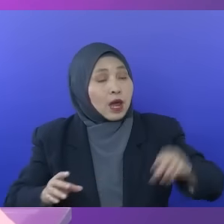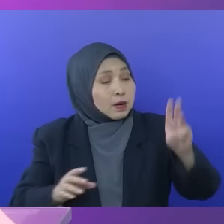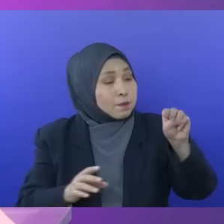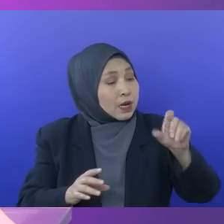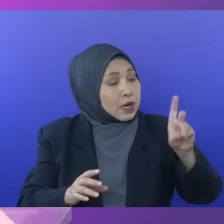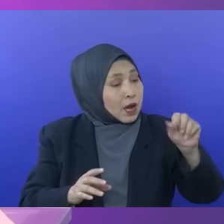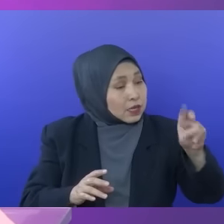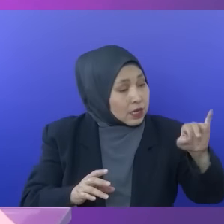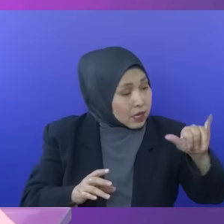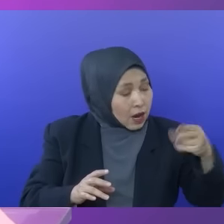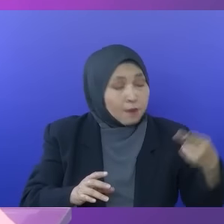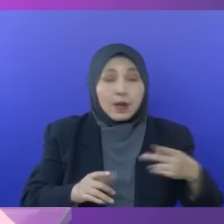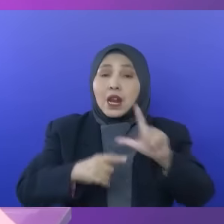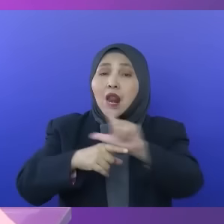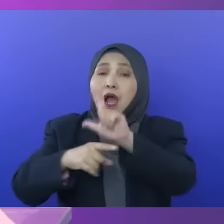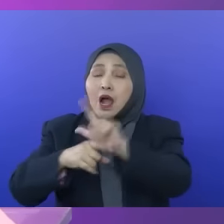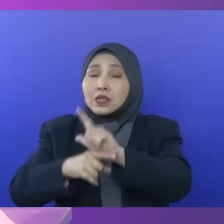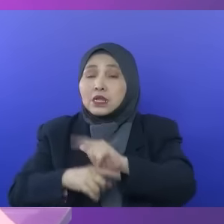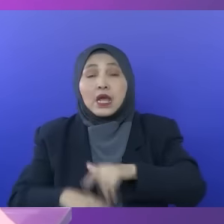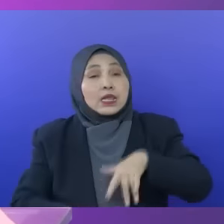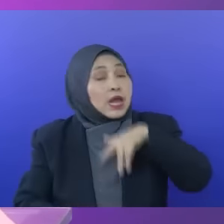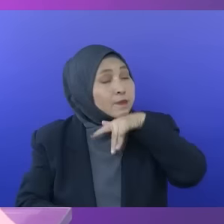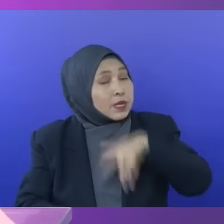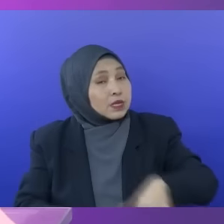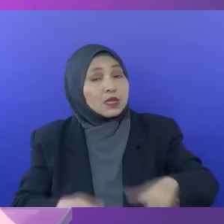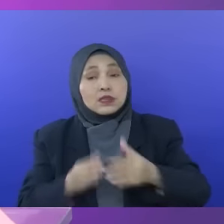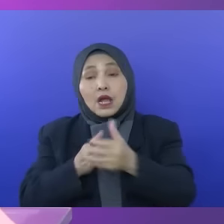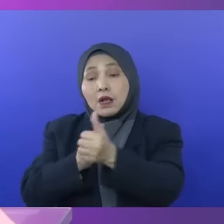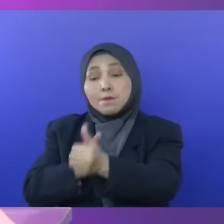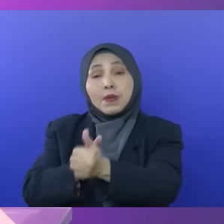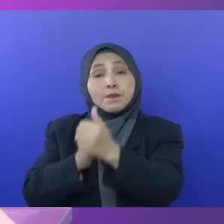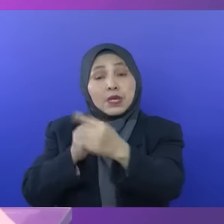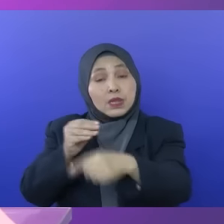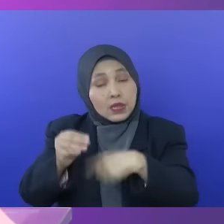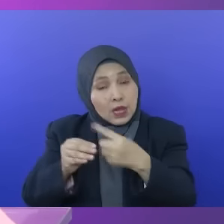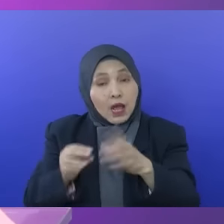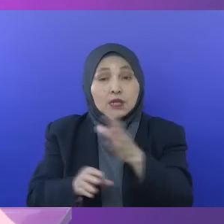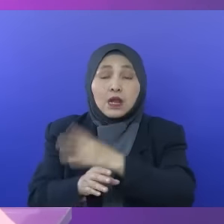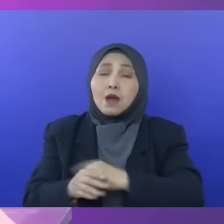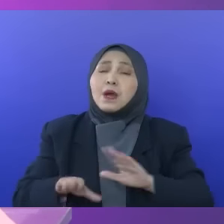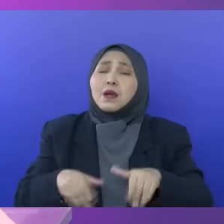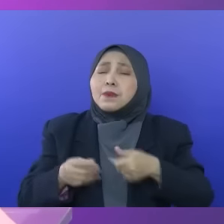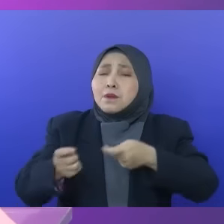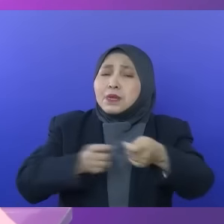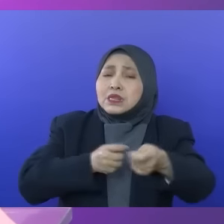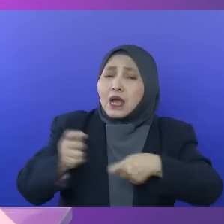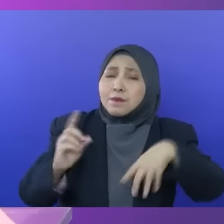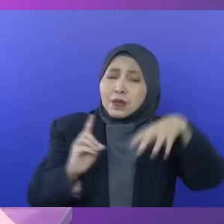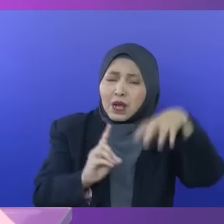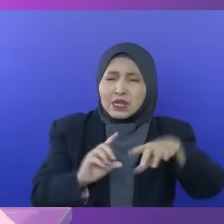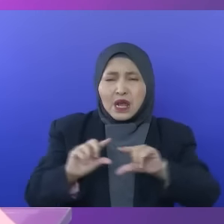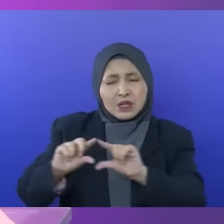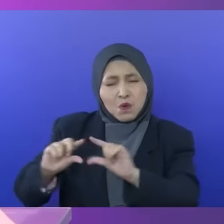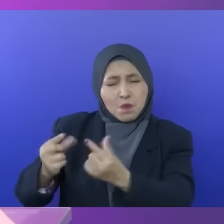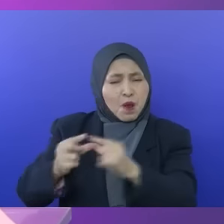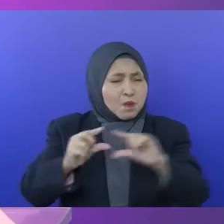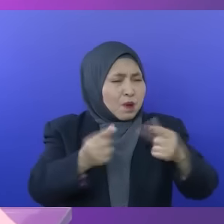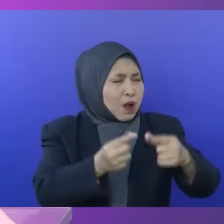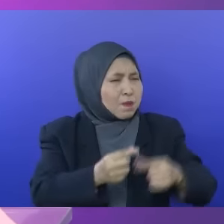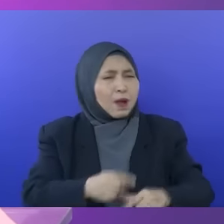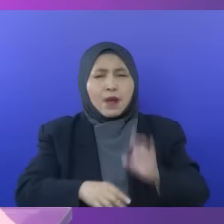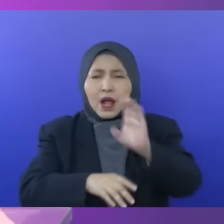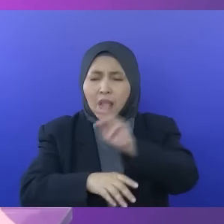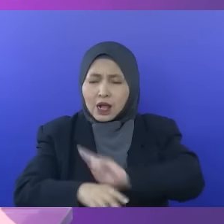melatih nabi tentang kepemimpinan Bagaimana mentakdir Madinah dengan berbagai kumpulan agama bangsa